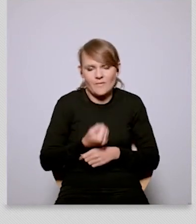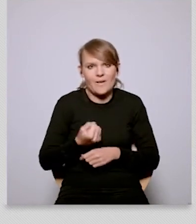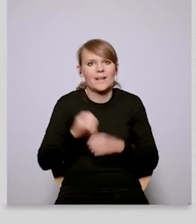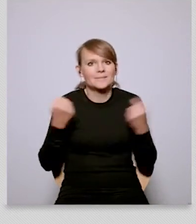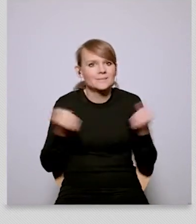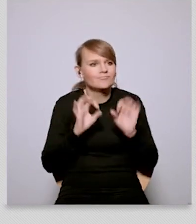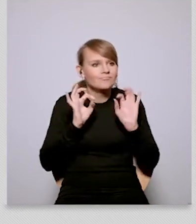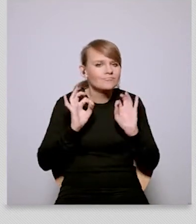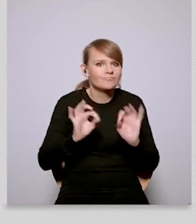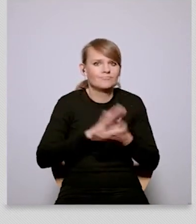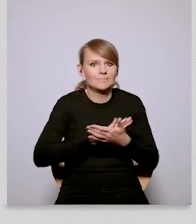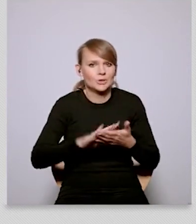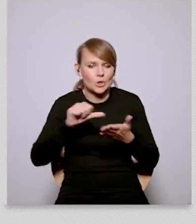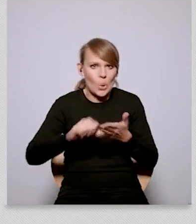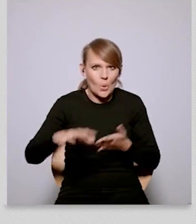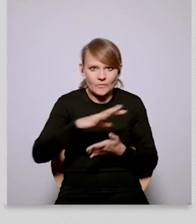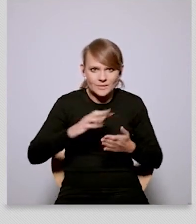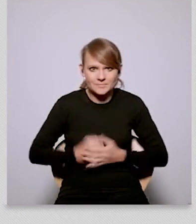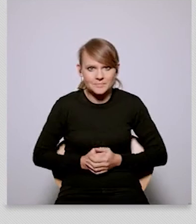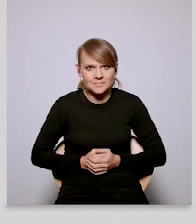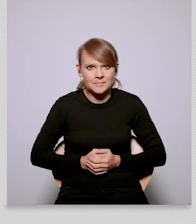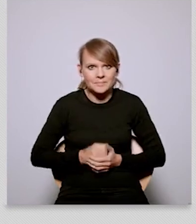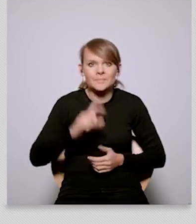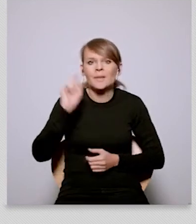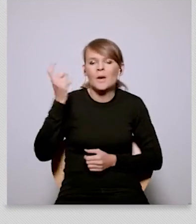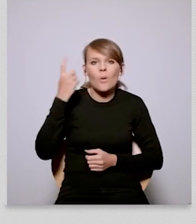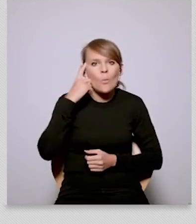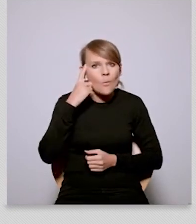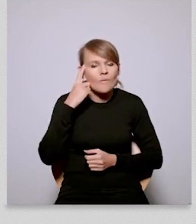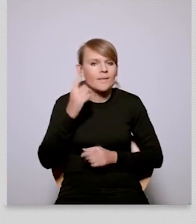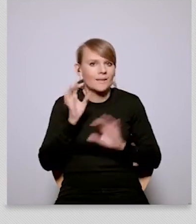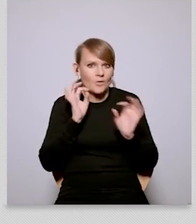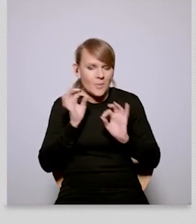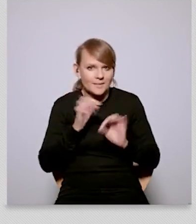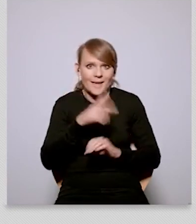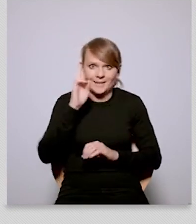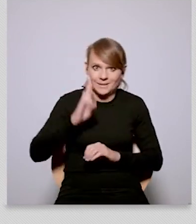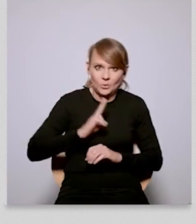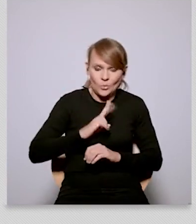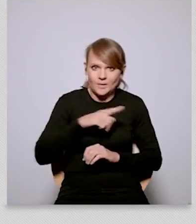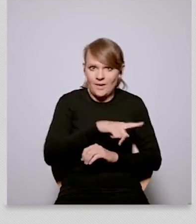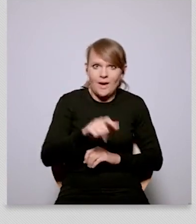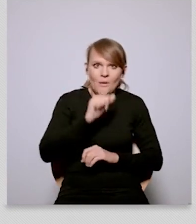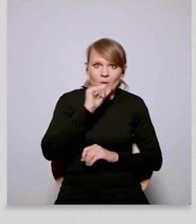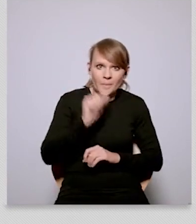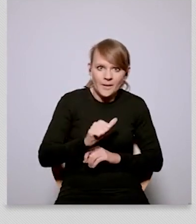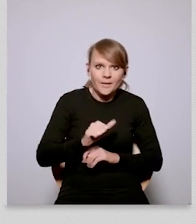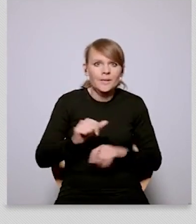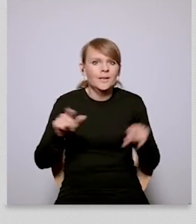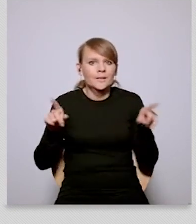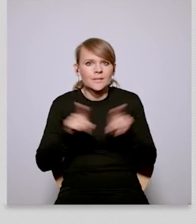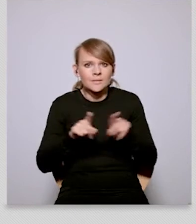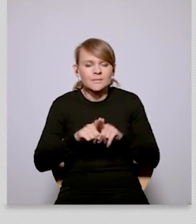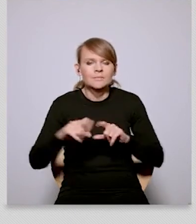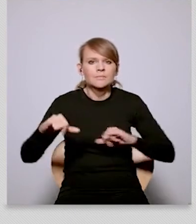środowiska i teraz główne przesłanie jest takie że instytucje europejskie ale też rządy